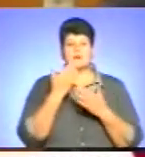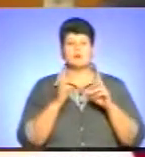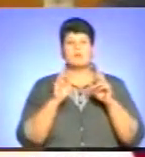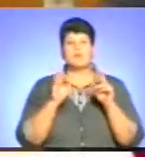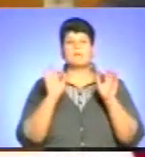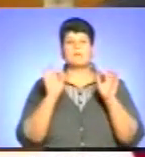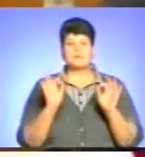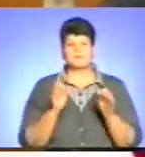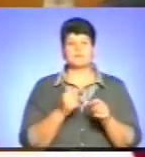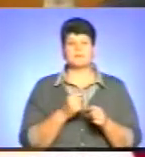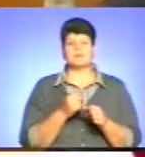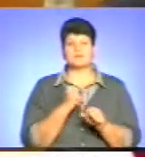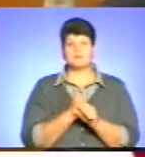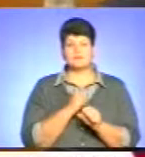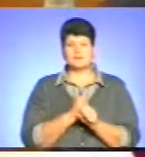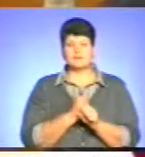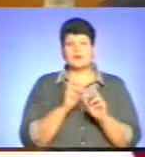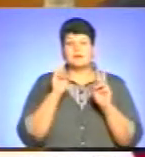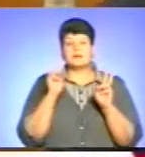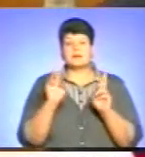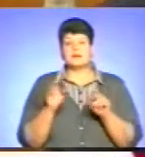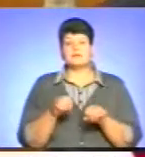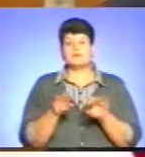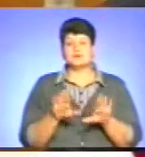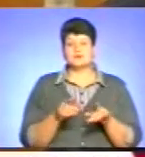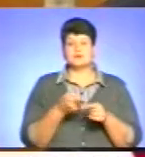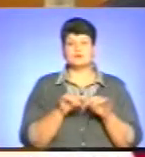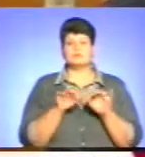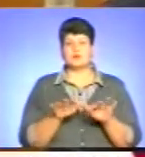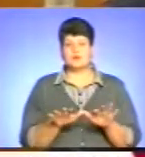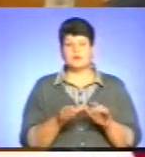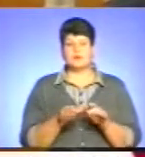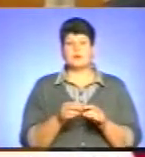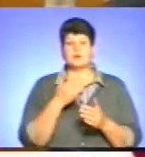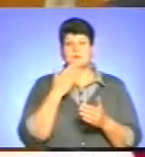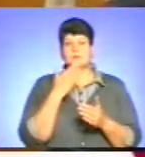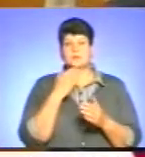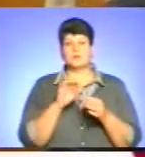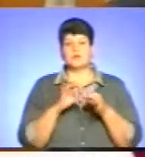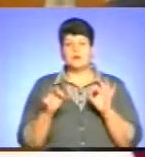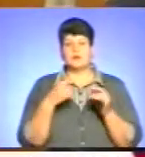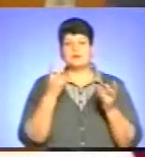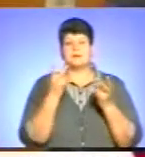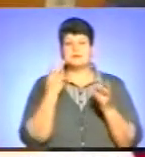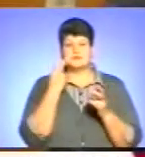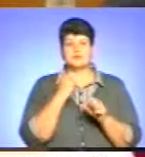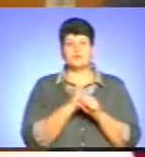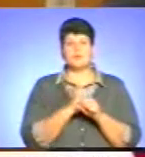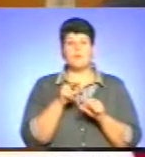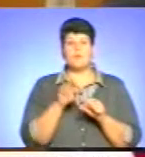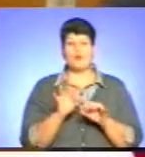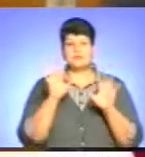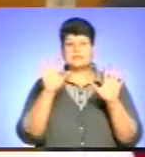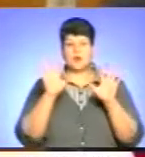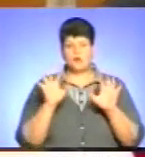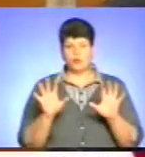поступати, і не знаєш, як вирішувати ту чи іншу справу, то приказка говорить, що треба завжди поступати по закону. Я вважаю,